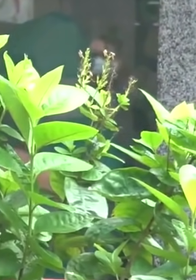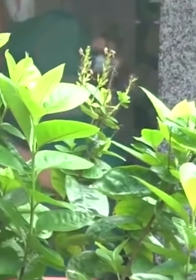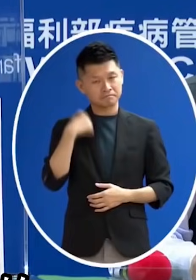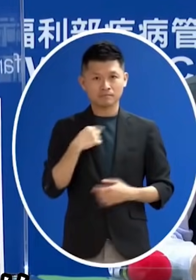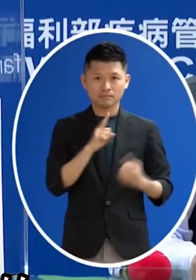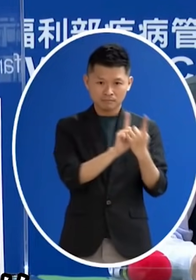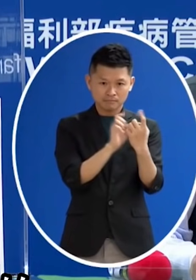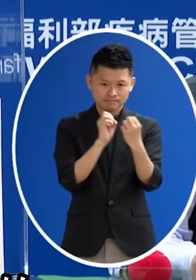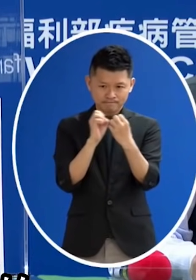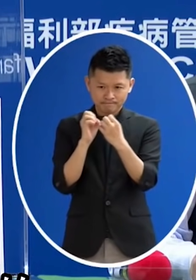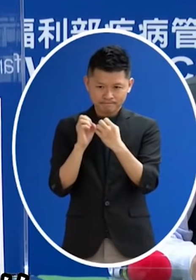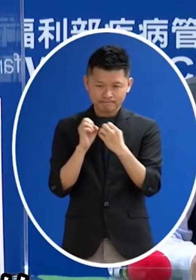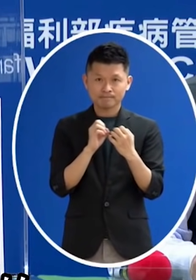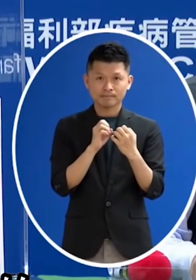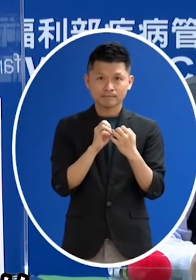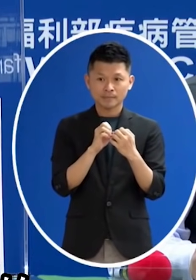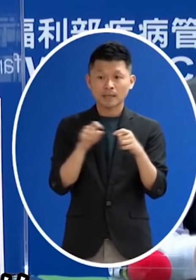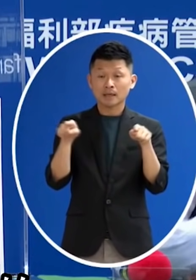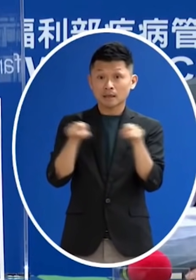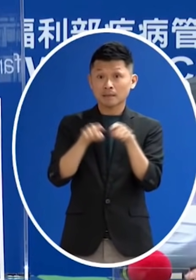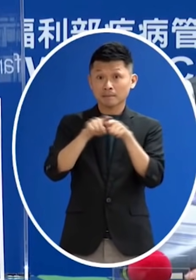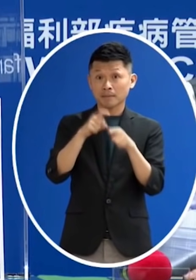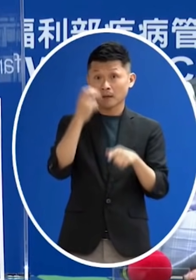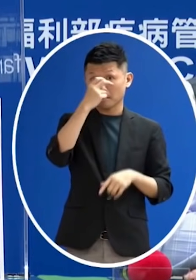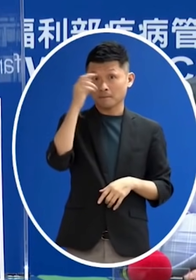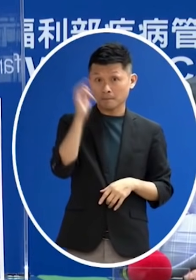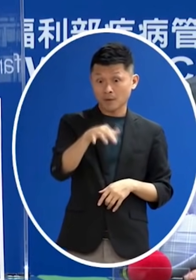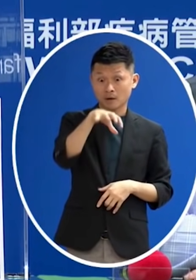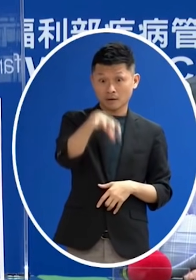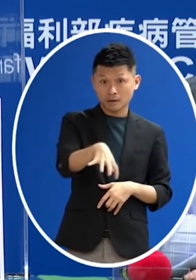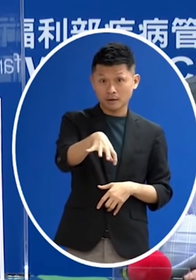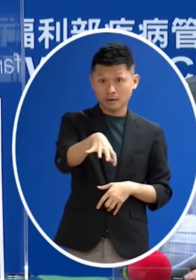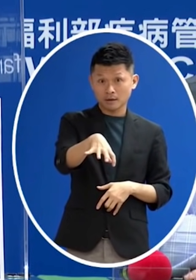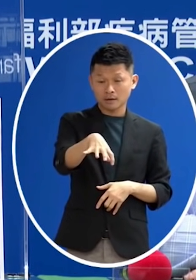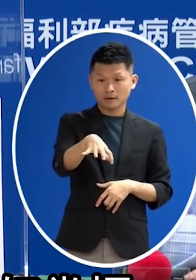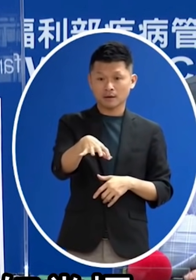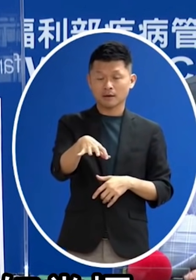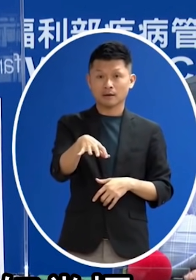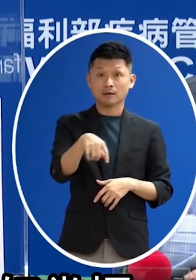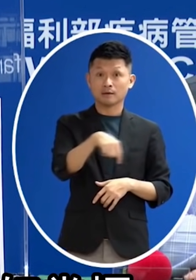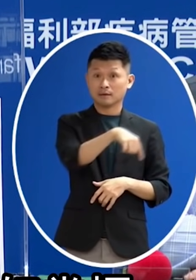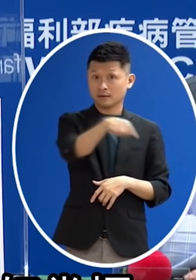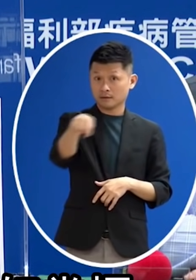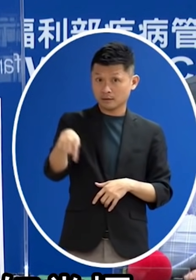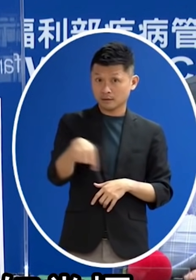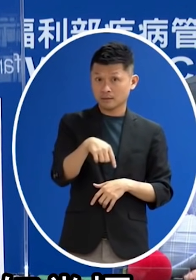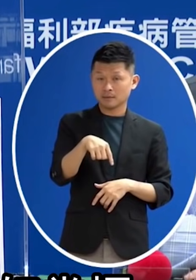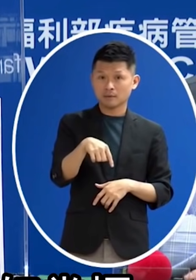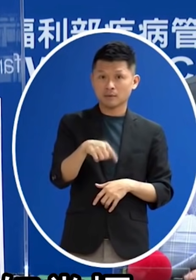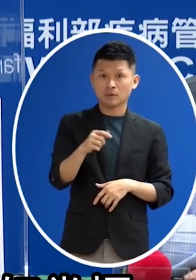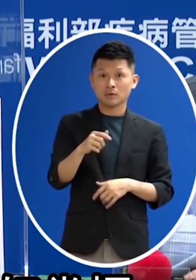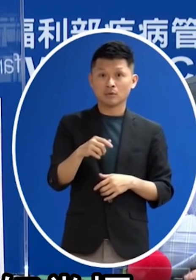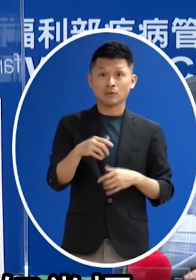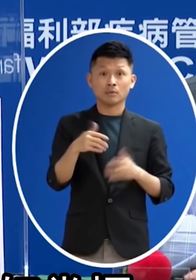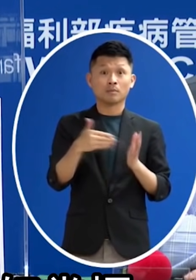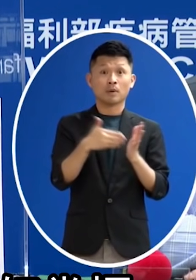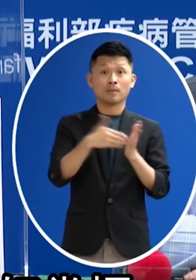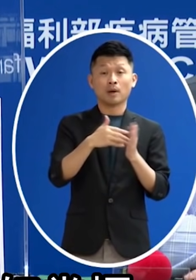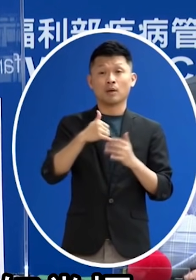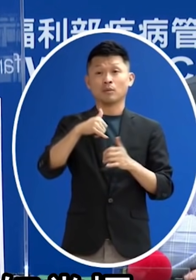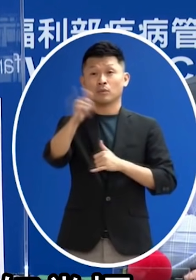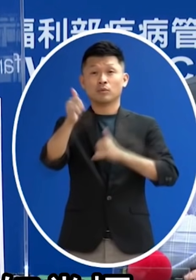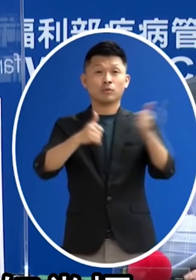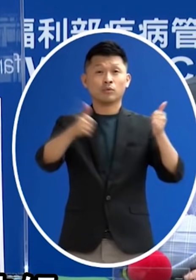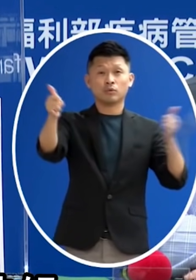离。 因为那些在一般快筛站的快筛的人员，事实上他的行踪就不是那么好掌